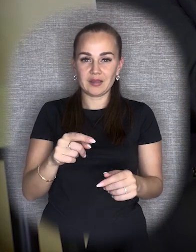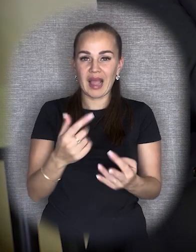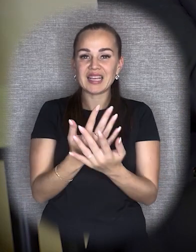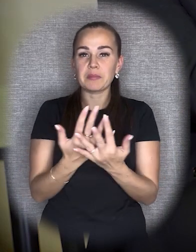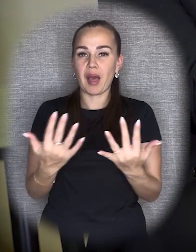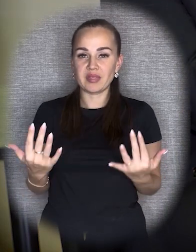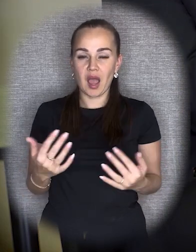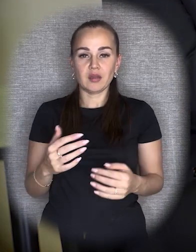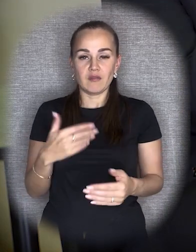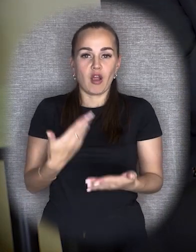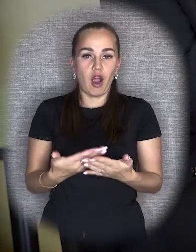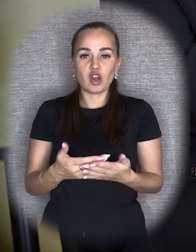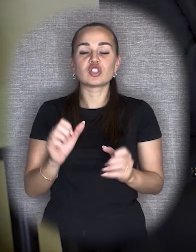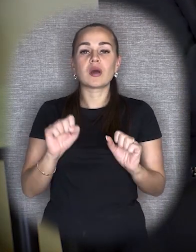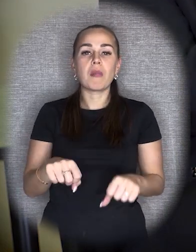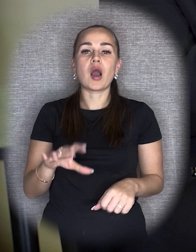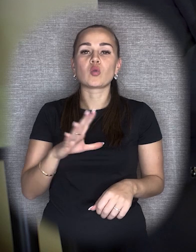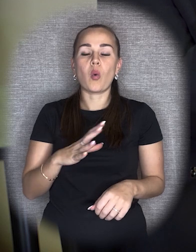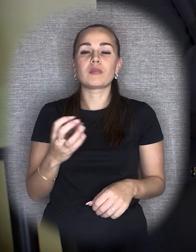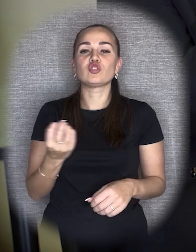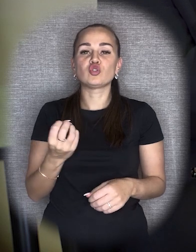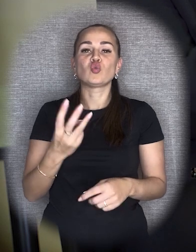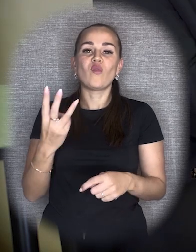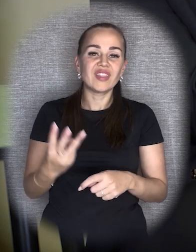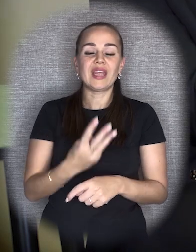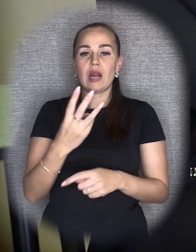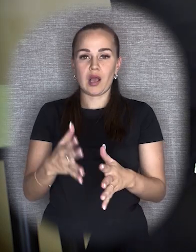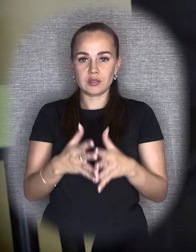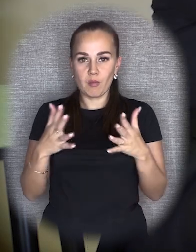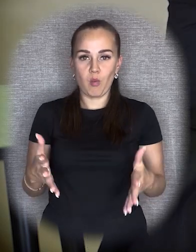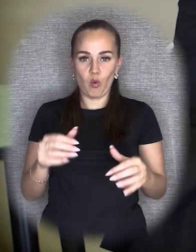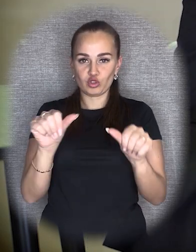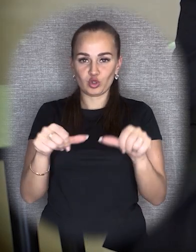что могло бы быть еще как минимум в 3 раза больше.